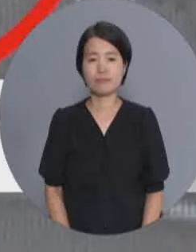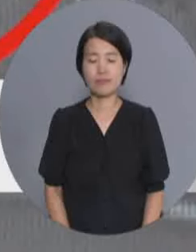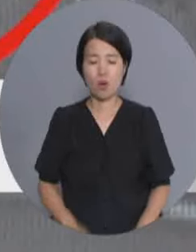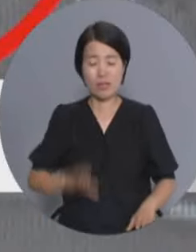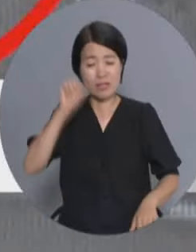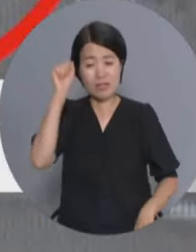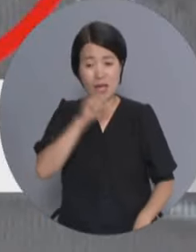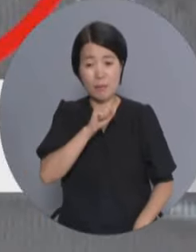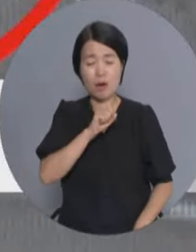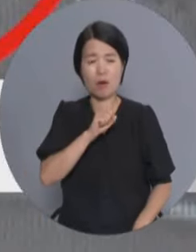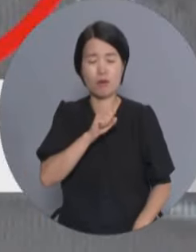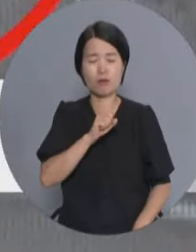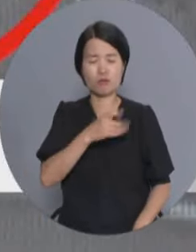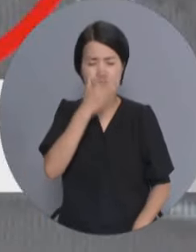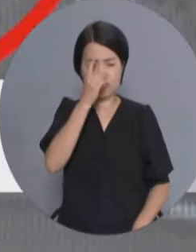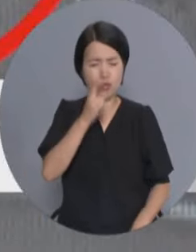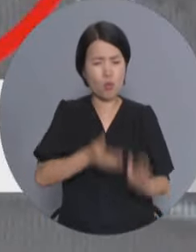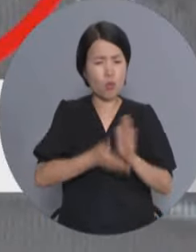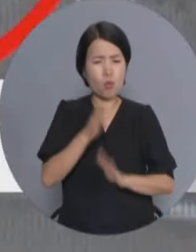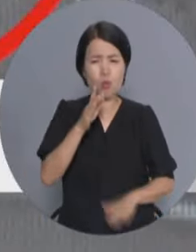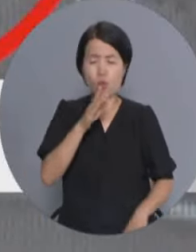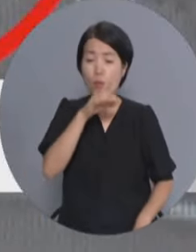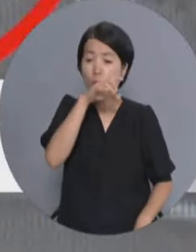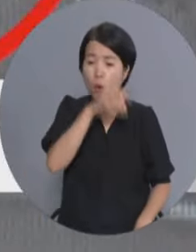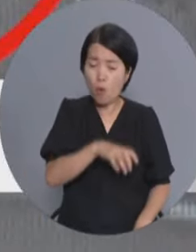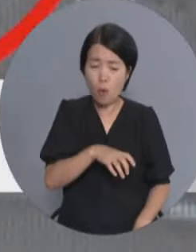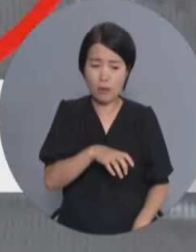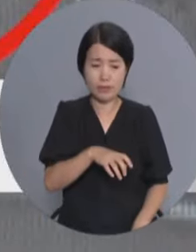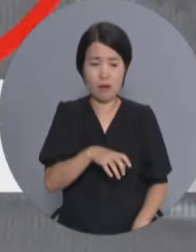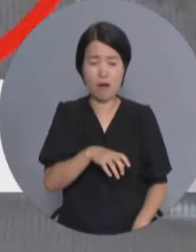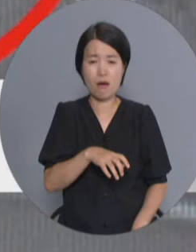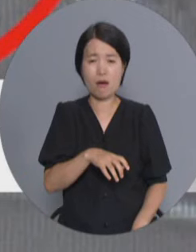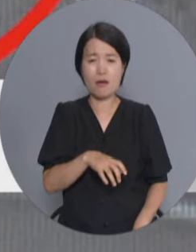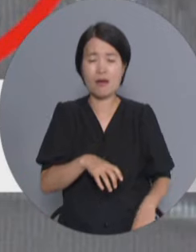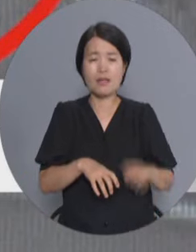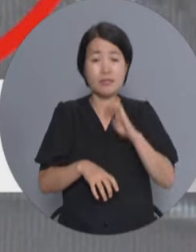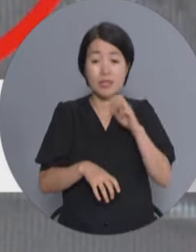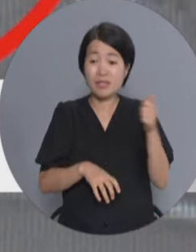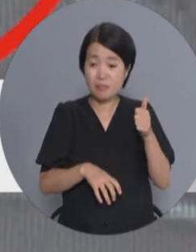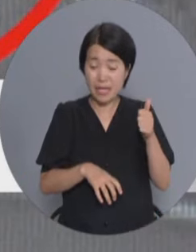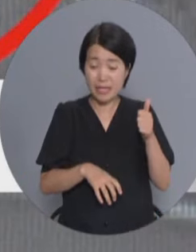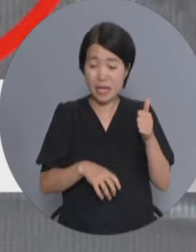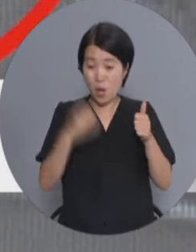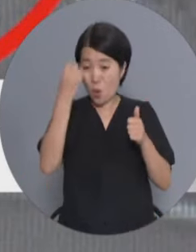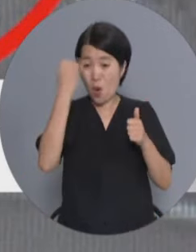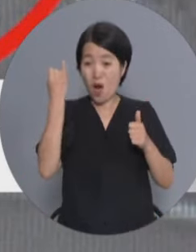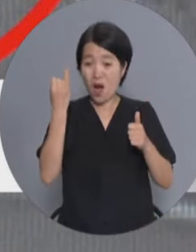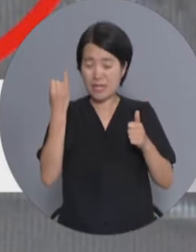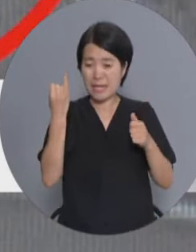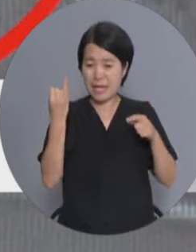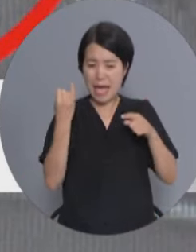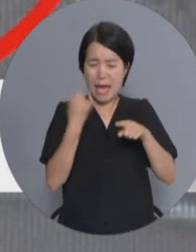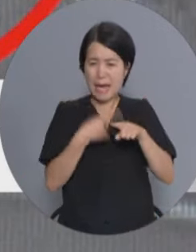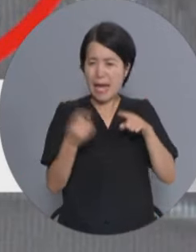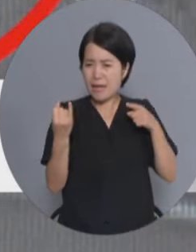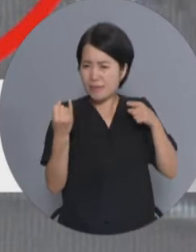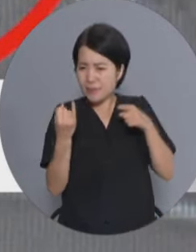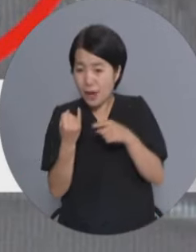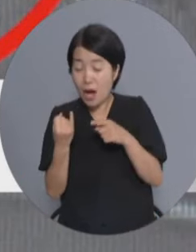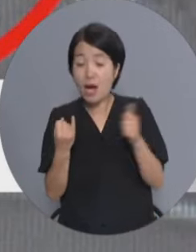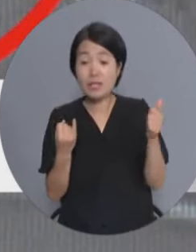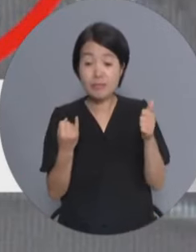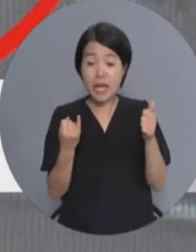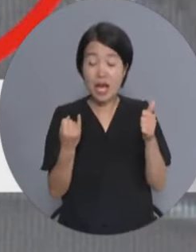오늘 새벽 순천의 한 도심에서 30대 남성이 귀가하던 여고생을 향해 흉기를 휘둘렀습니다 흉기를 휘두른